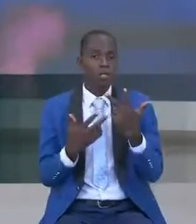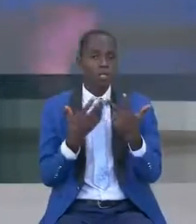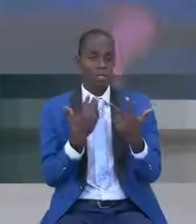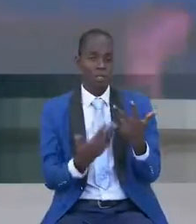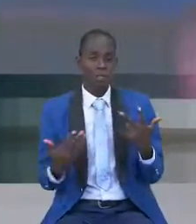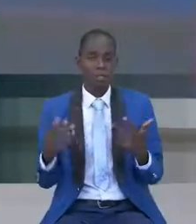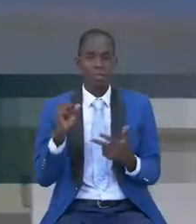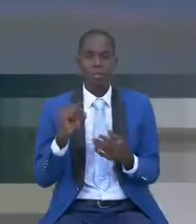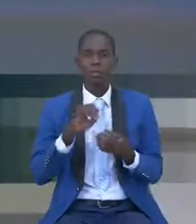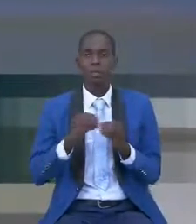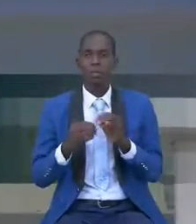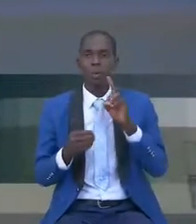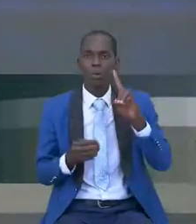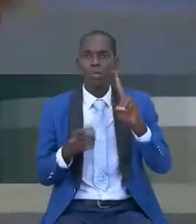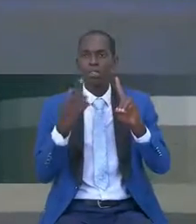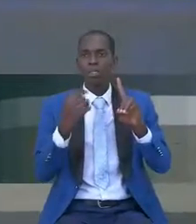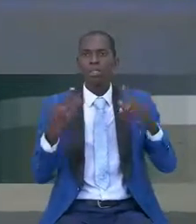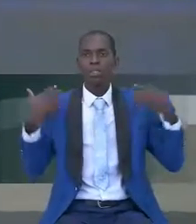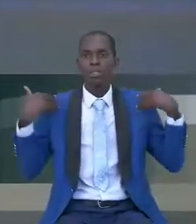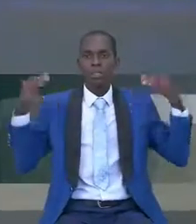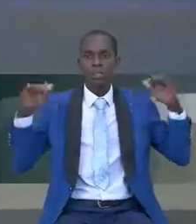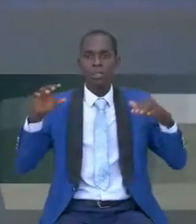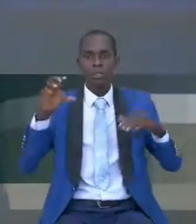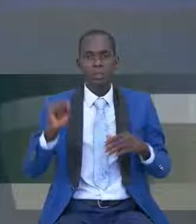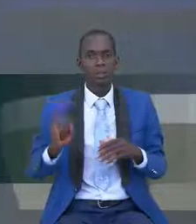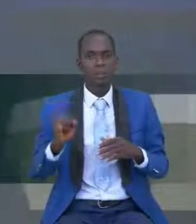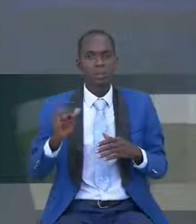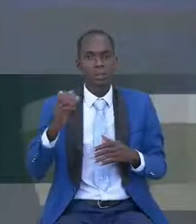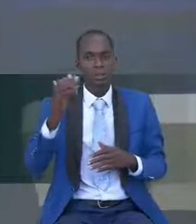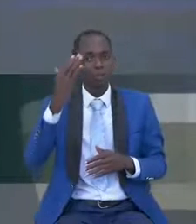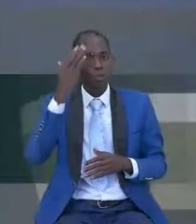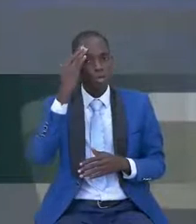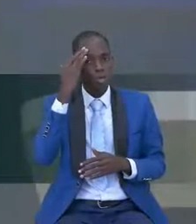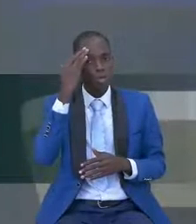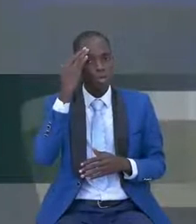la reconnaissance par l'ange des